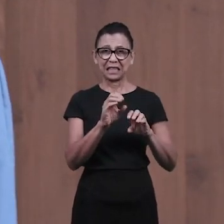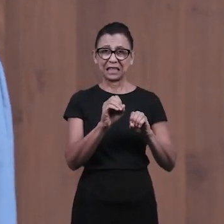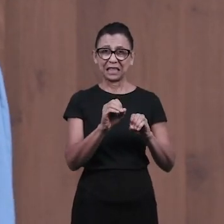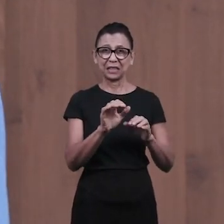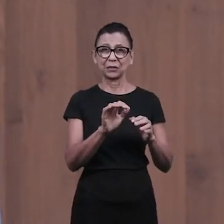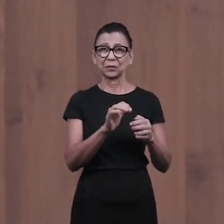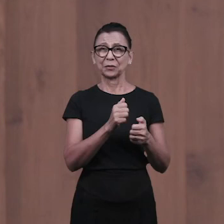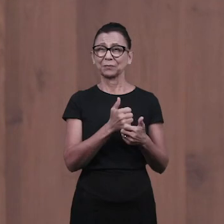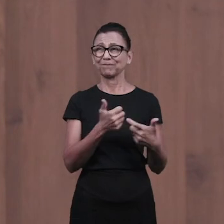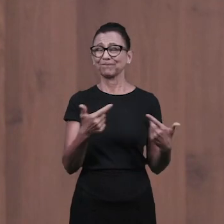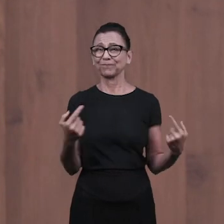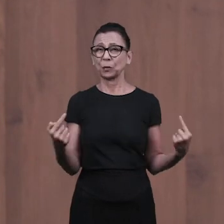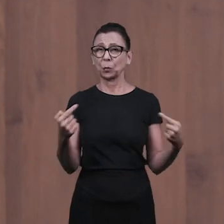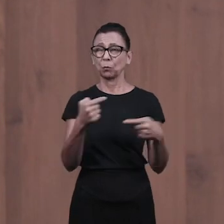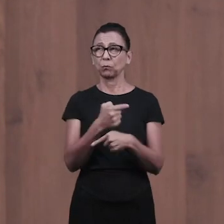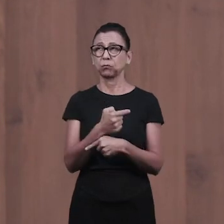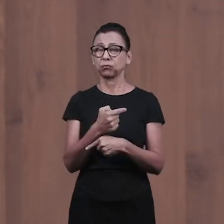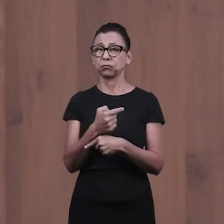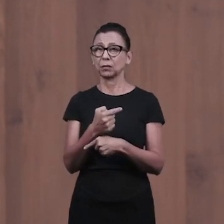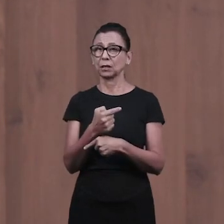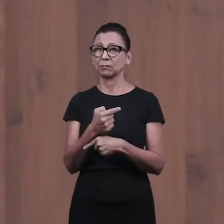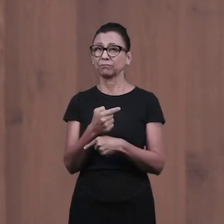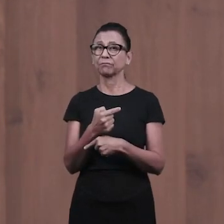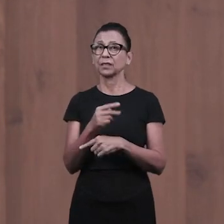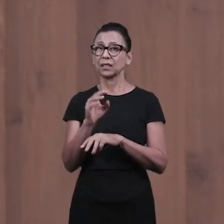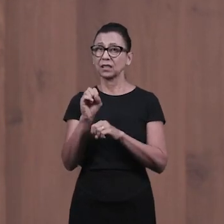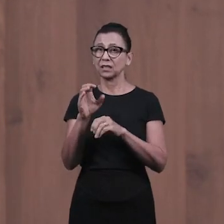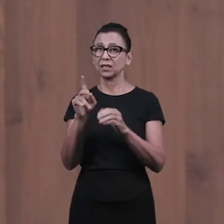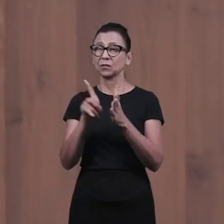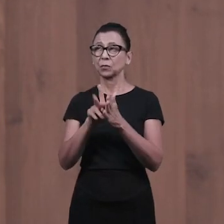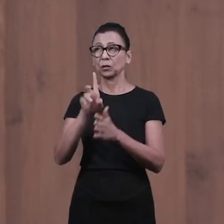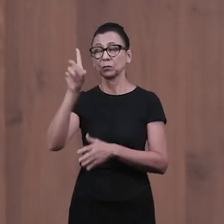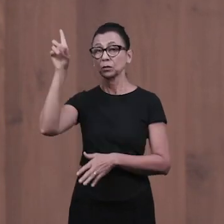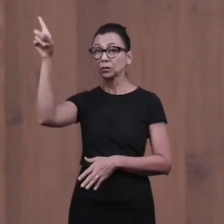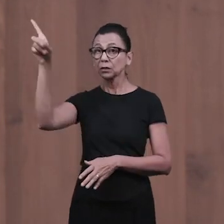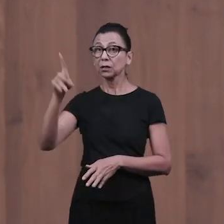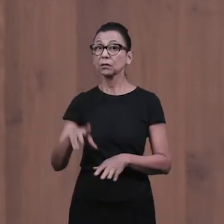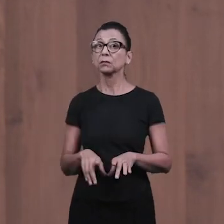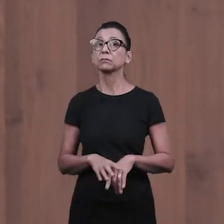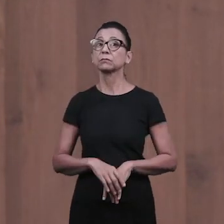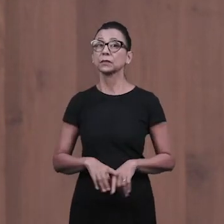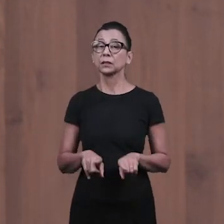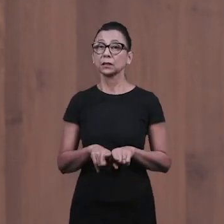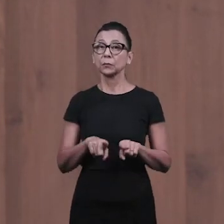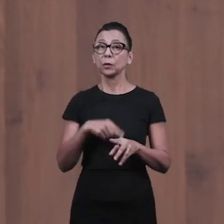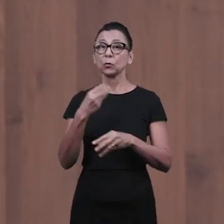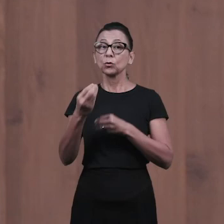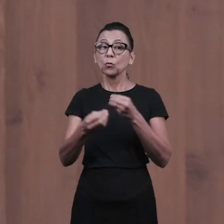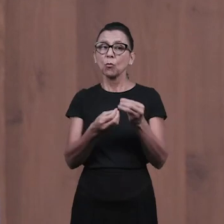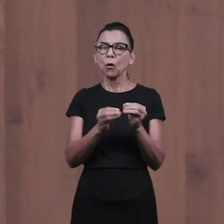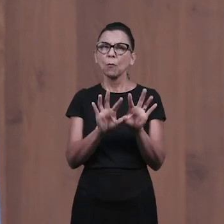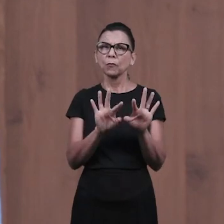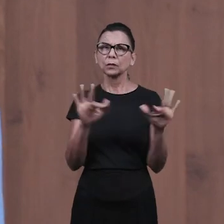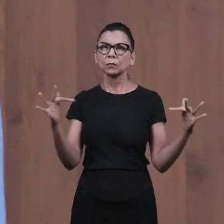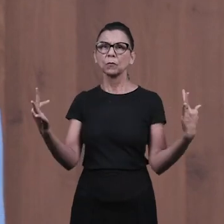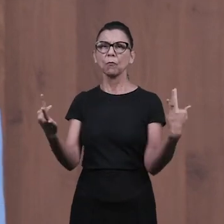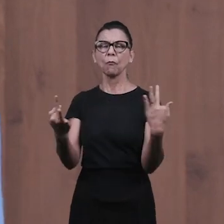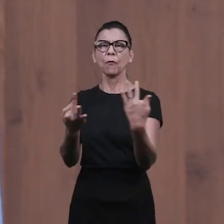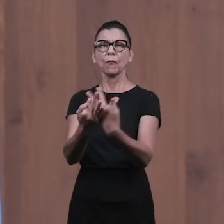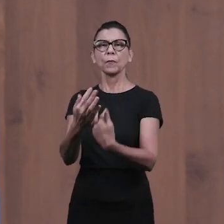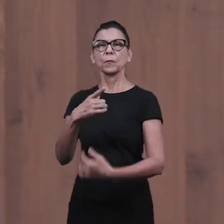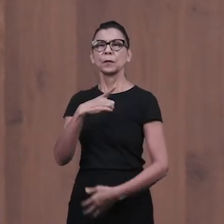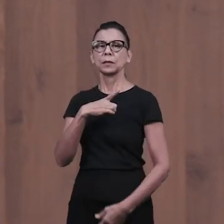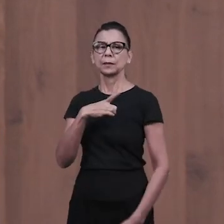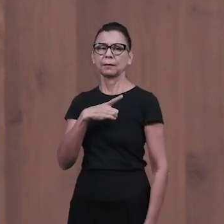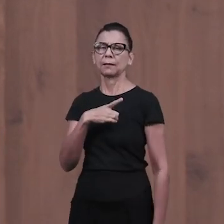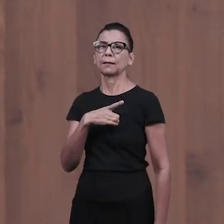Dieu, y compris dans ce qui concerne la formation des familles. Mais ceux qui croient dans la Bible, ils ne sont pas